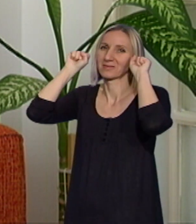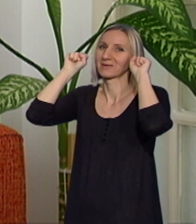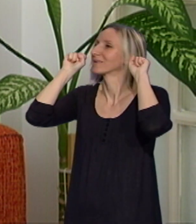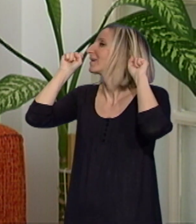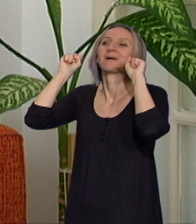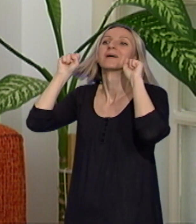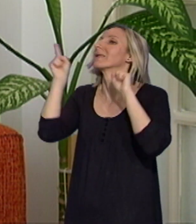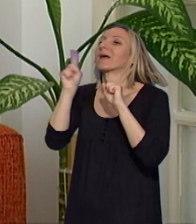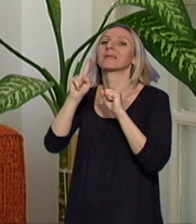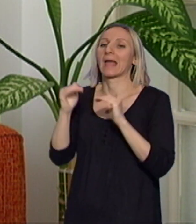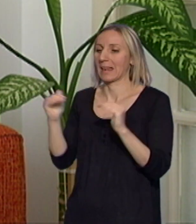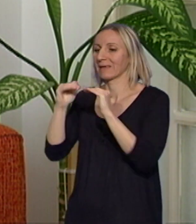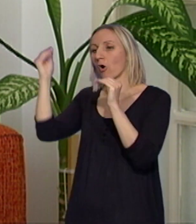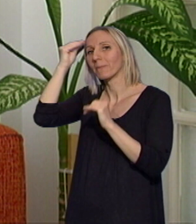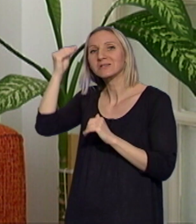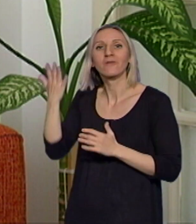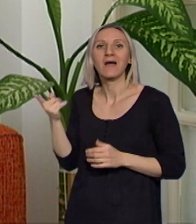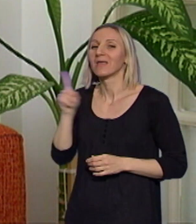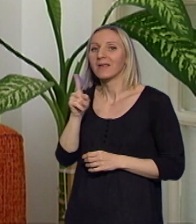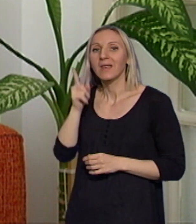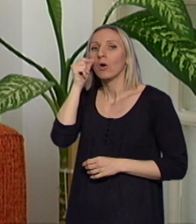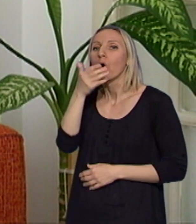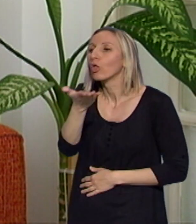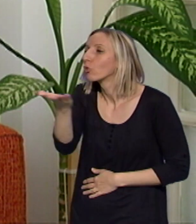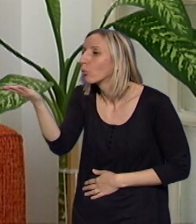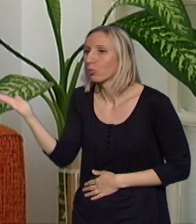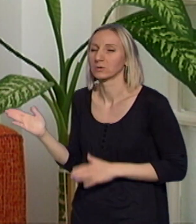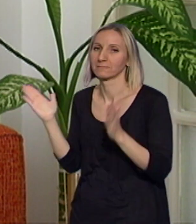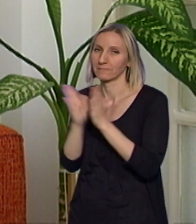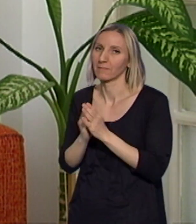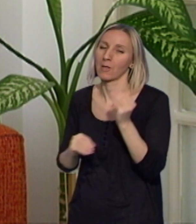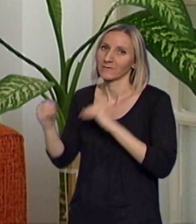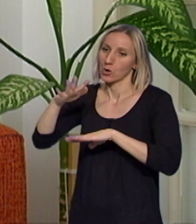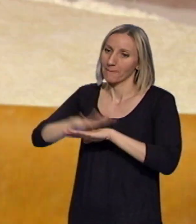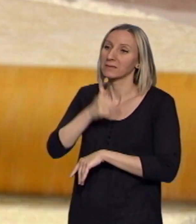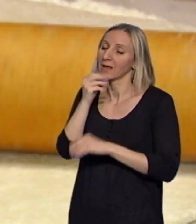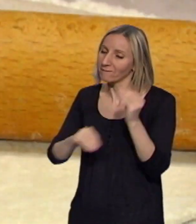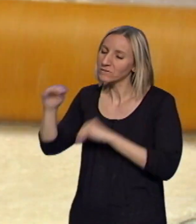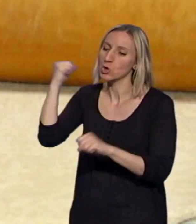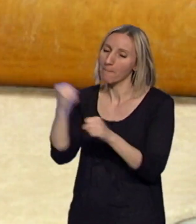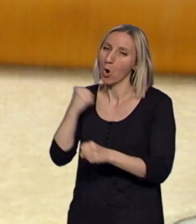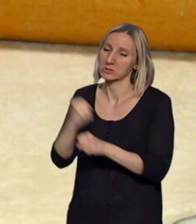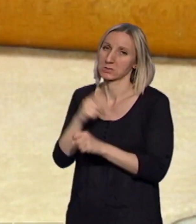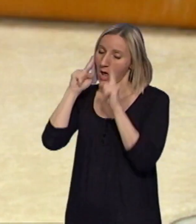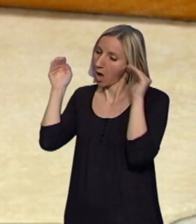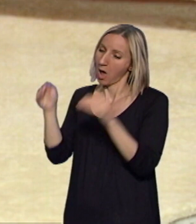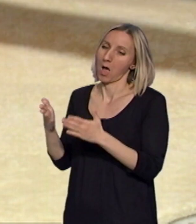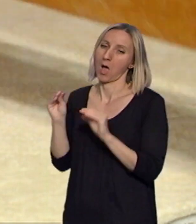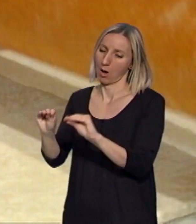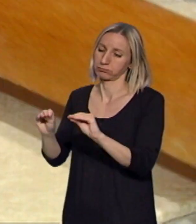do stepena obrazovanja, nego je do ljudi. Znači, malo više empatije i malo više rada.